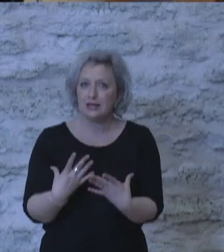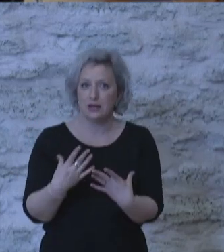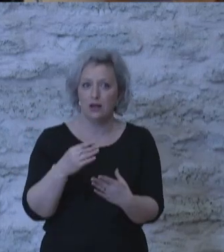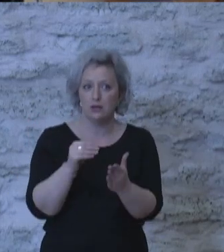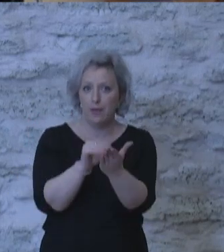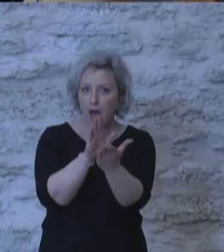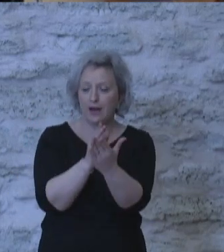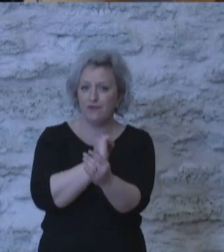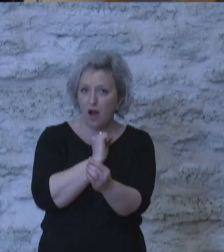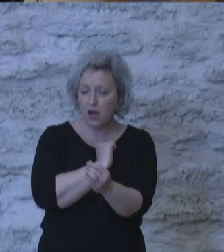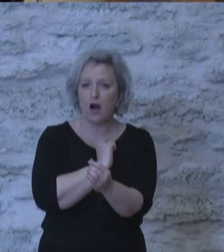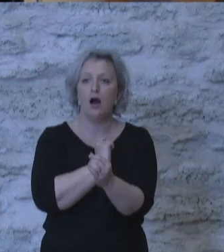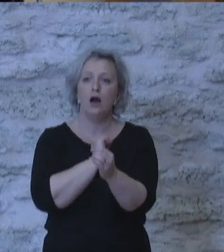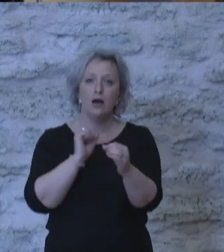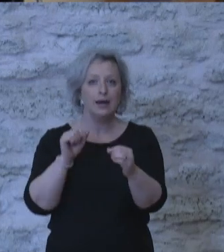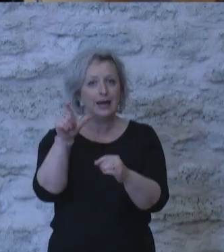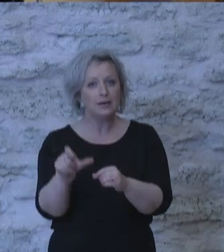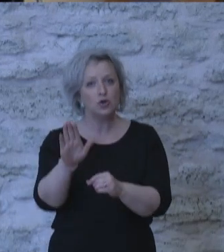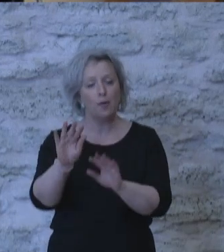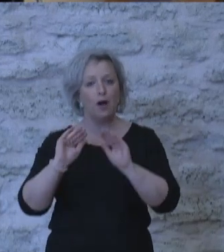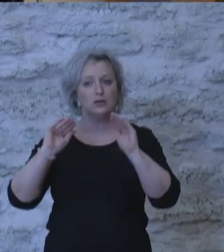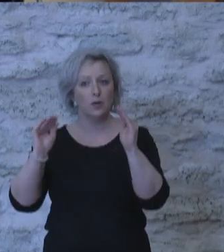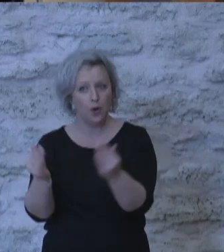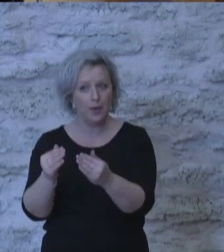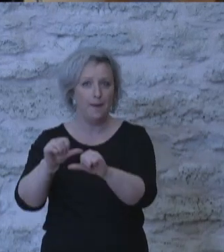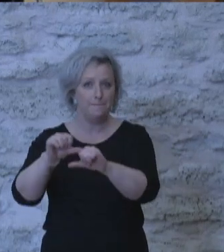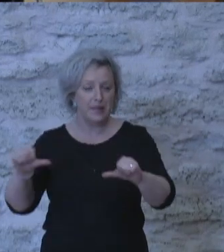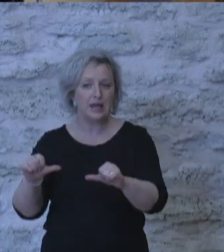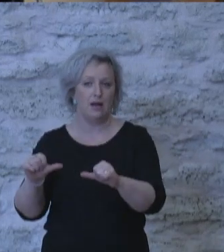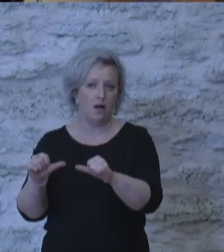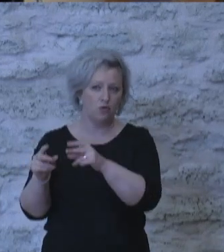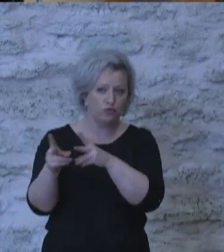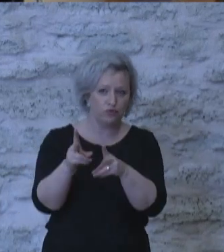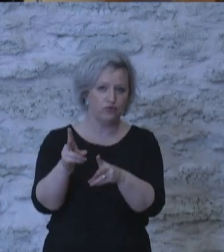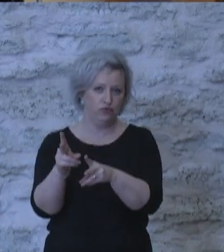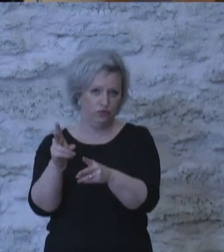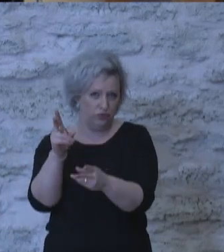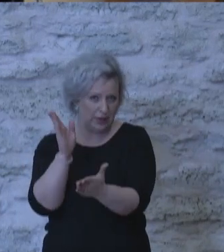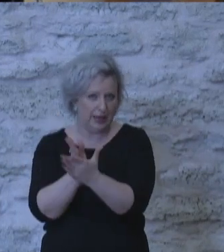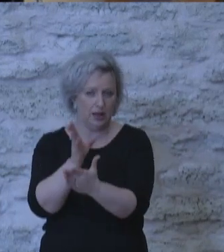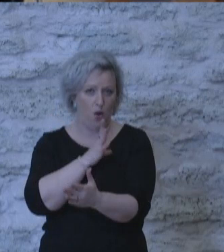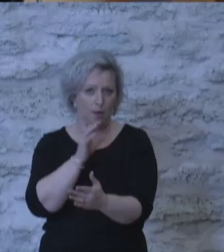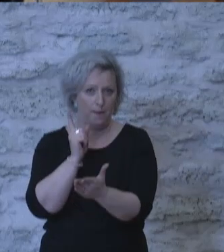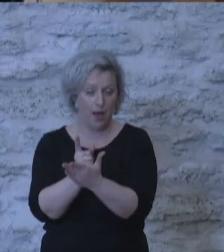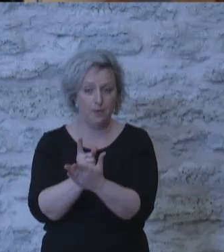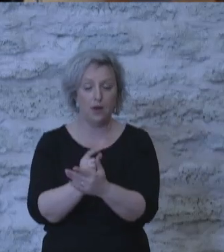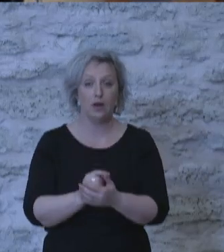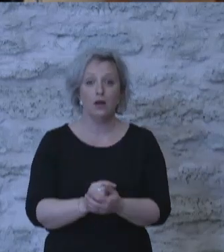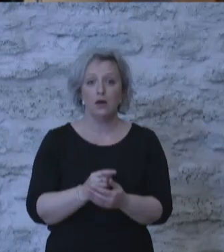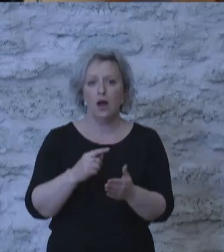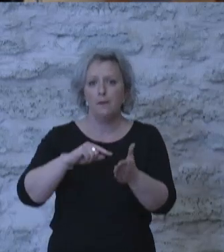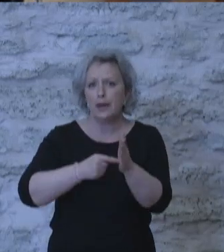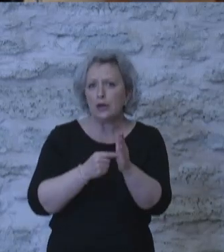ilma, et ta peaks saama liigipäesu tervisi infosüsteemile selles olukurras. Muid